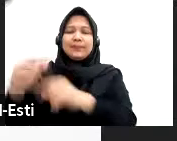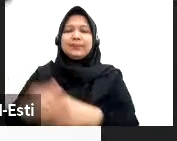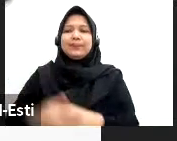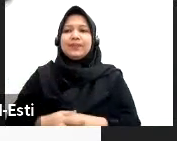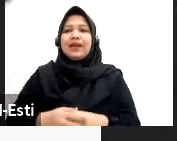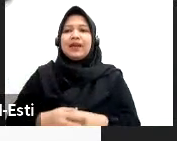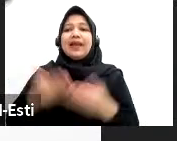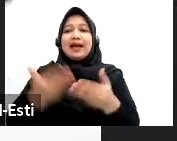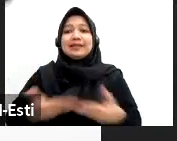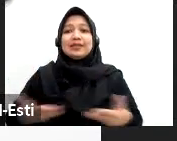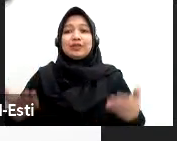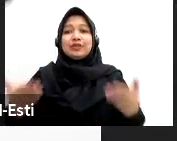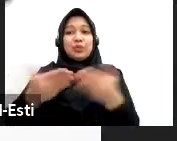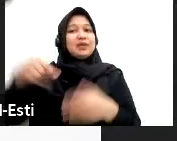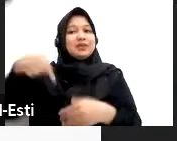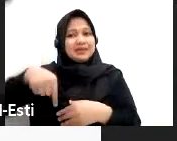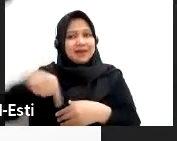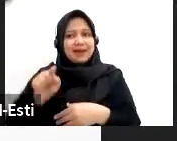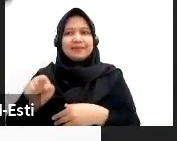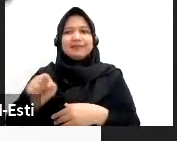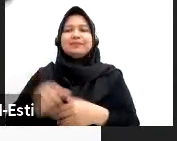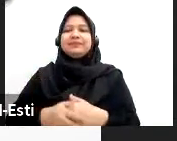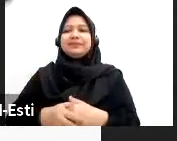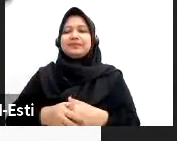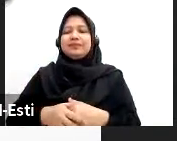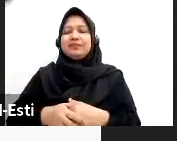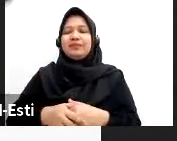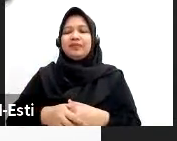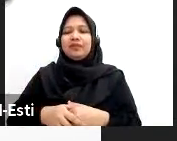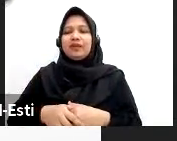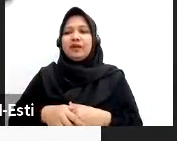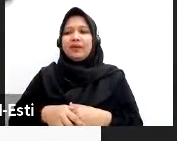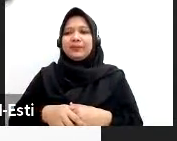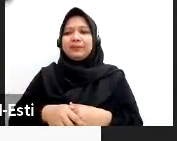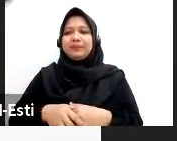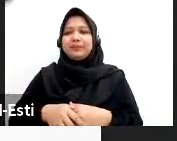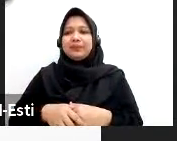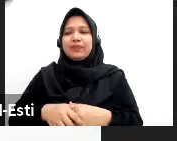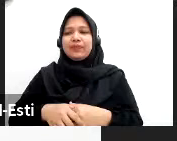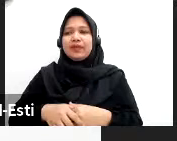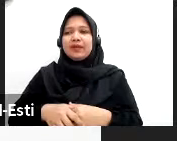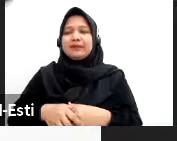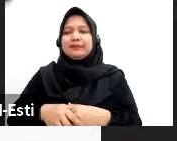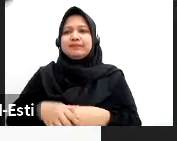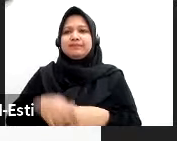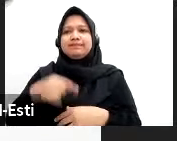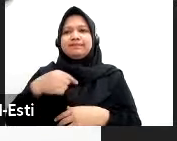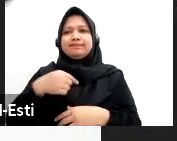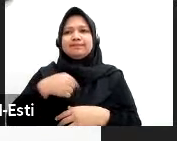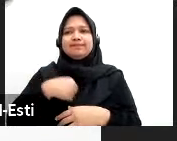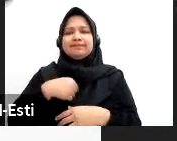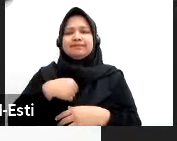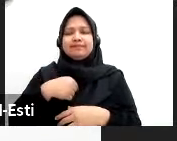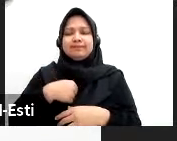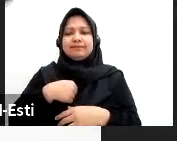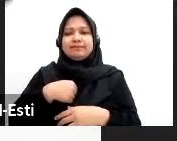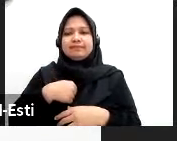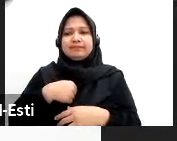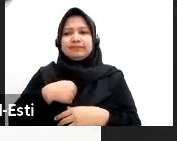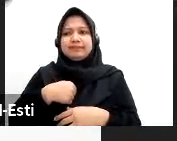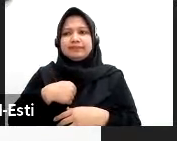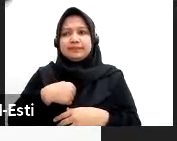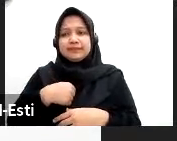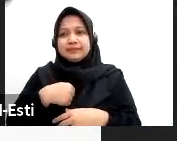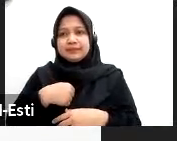situasi sekarang dan Bapak eh Saya berpandangan justru sebaliknya